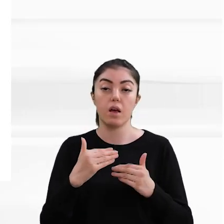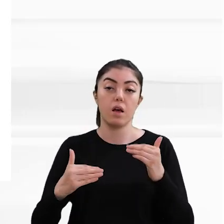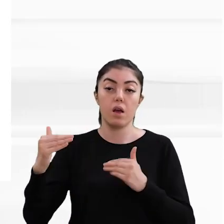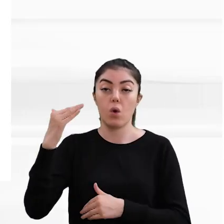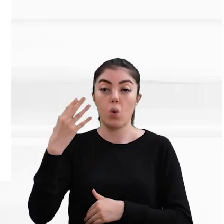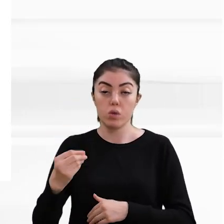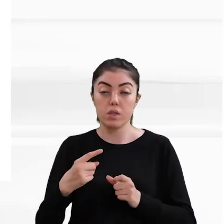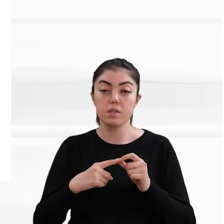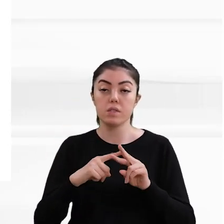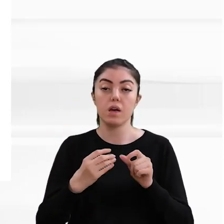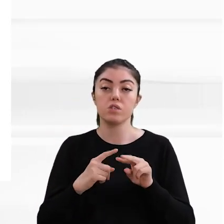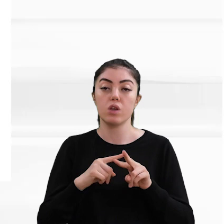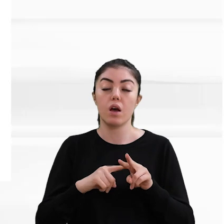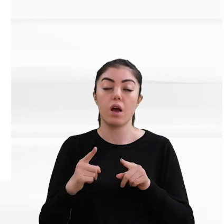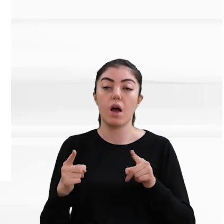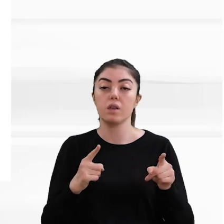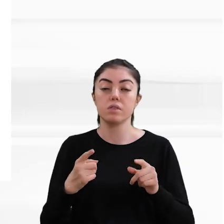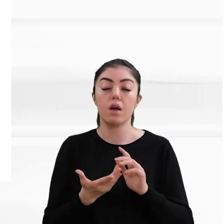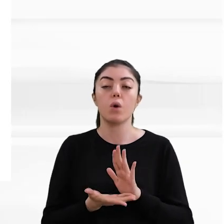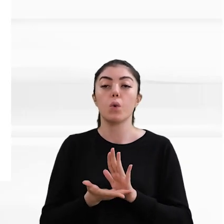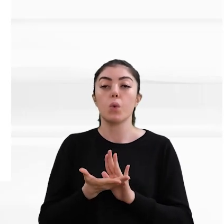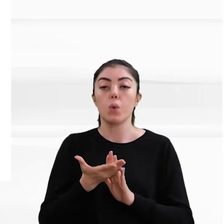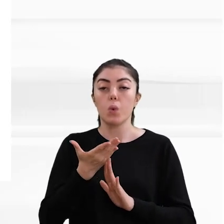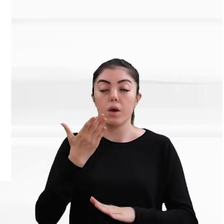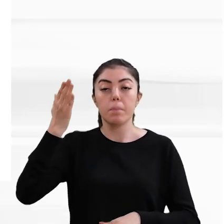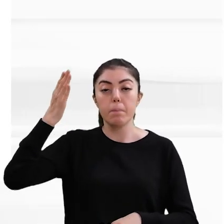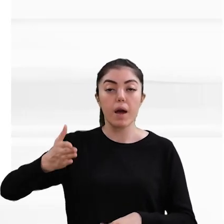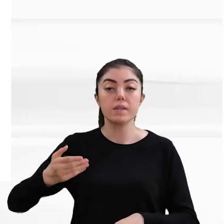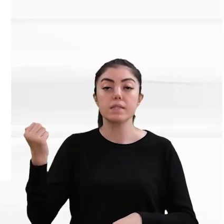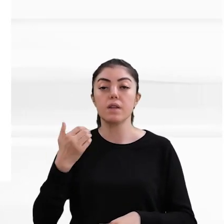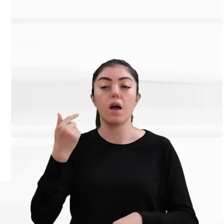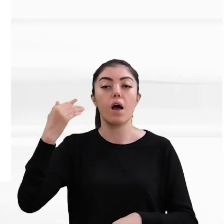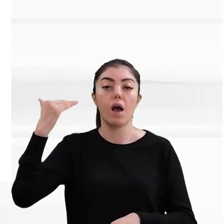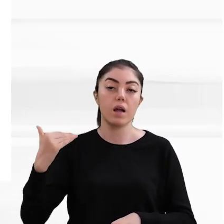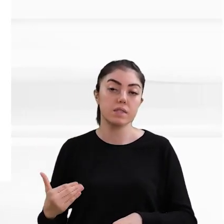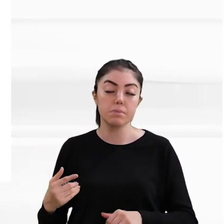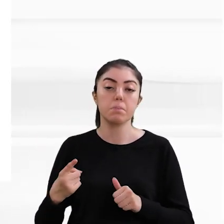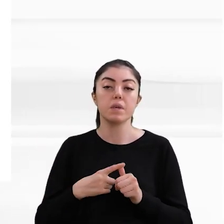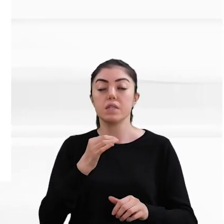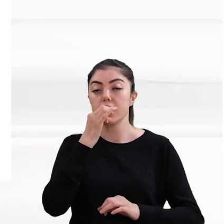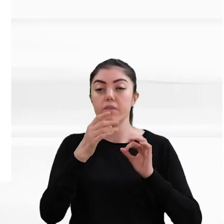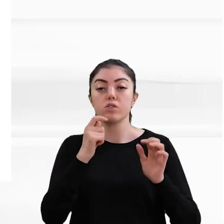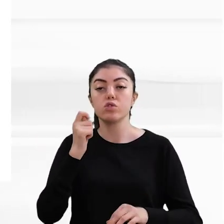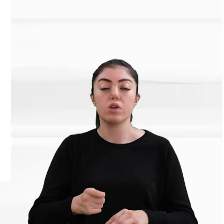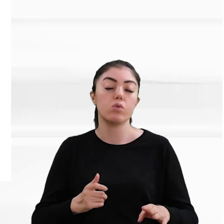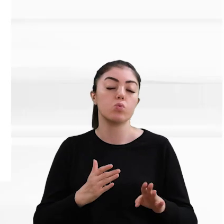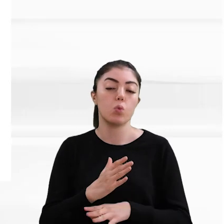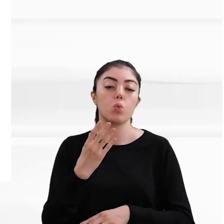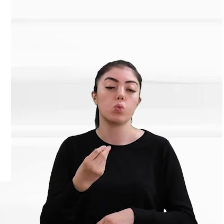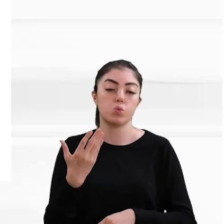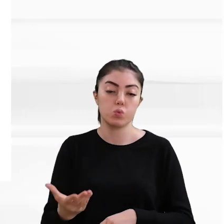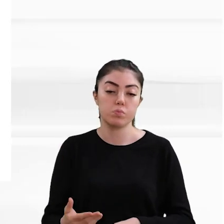Dolayısıyla lambda artarsa saçak aralığı artar. Perdede oluşan saçak sayısı azalır. Yani